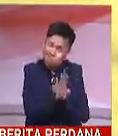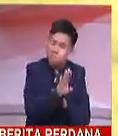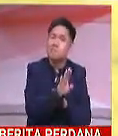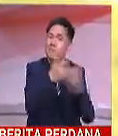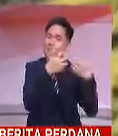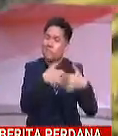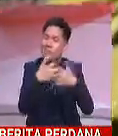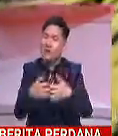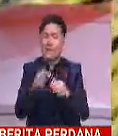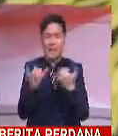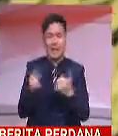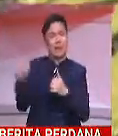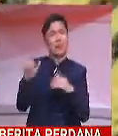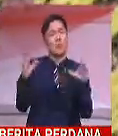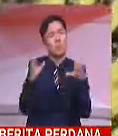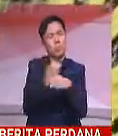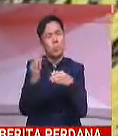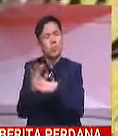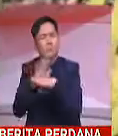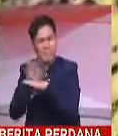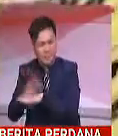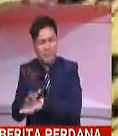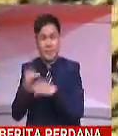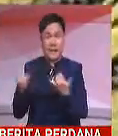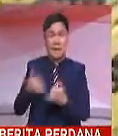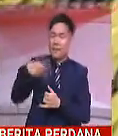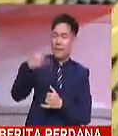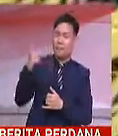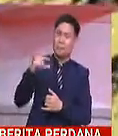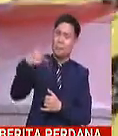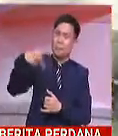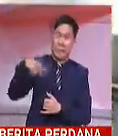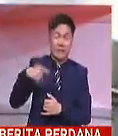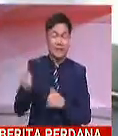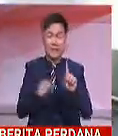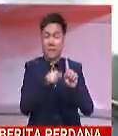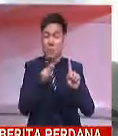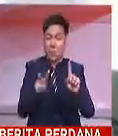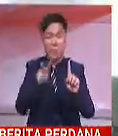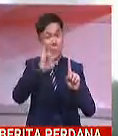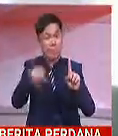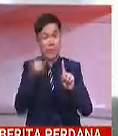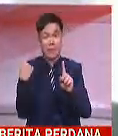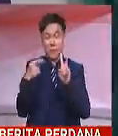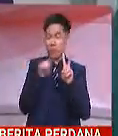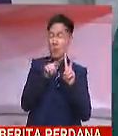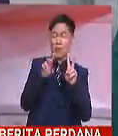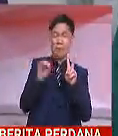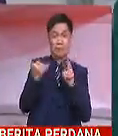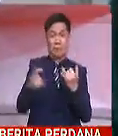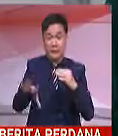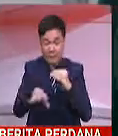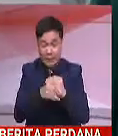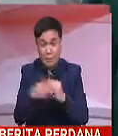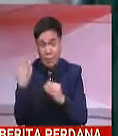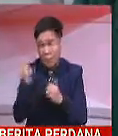dan perkhidmatan PKS mikro. Jumlah bayaran GKP 1.0, GKP 2.0 dan GKP tambahan